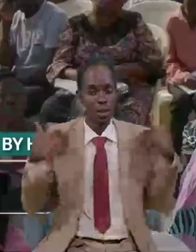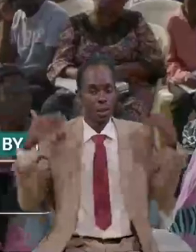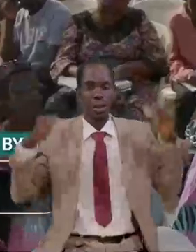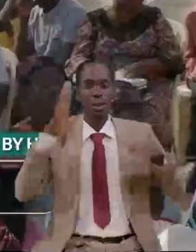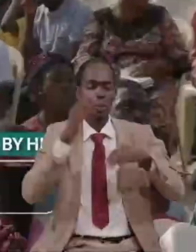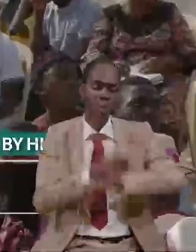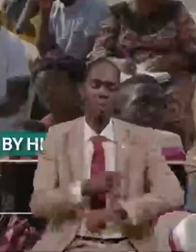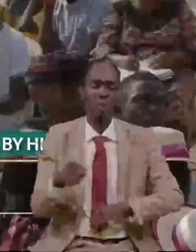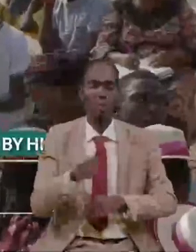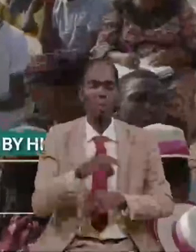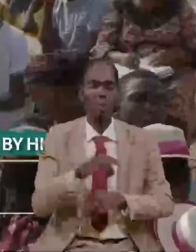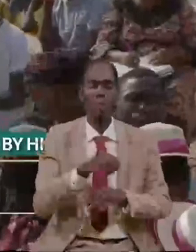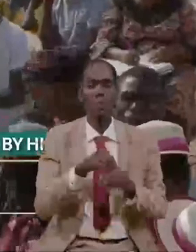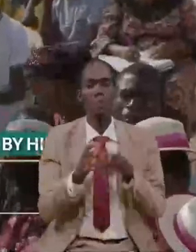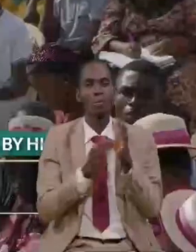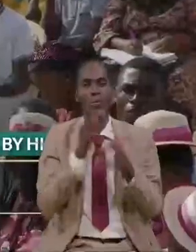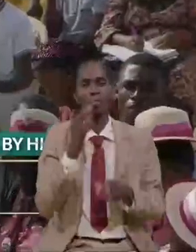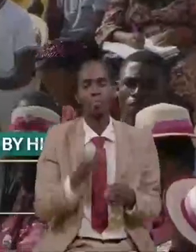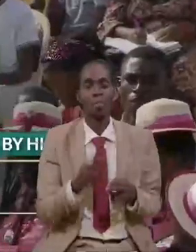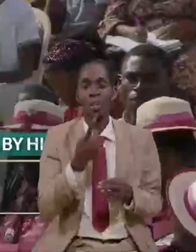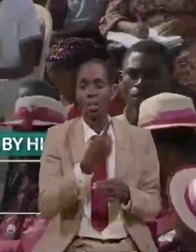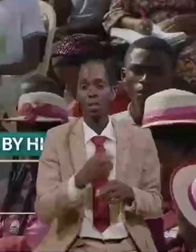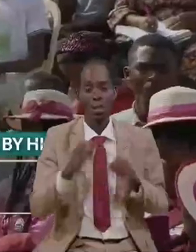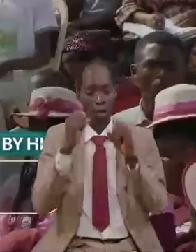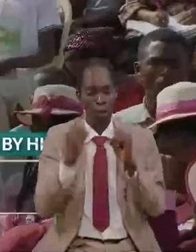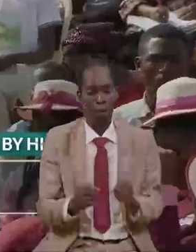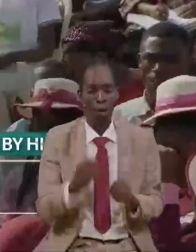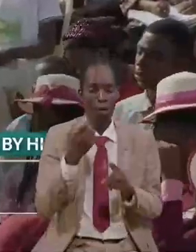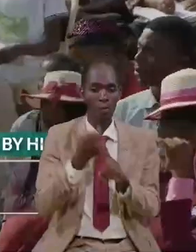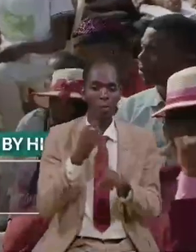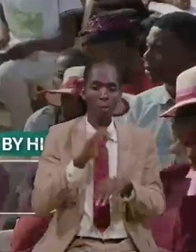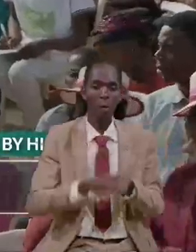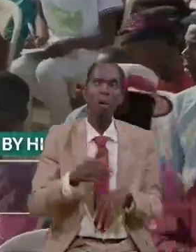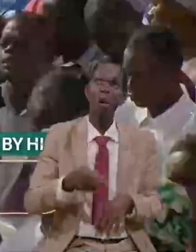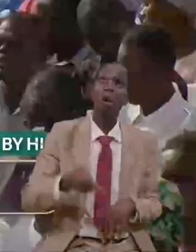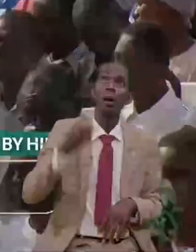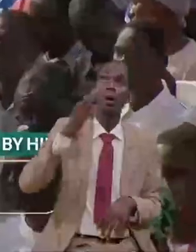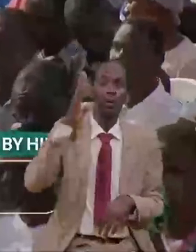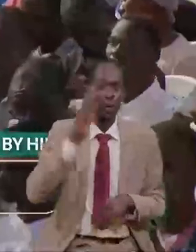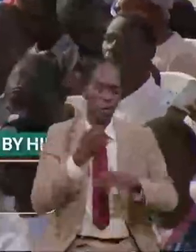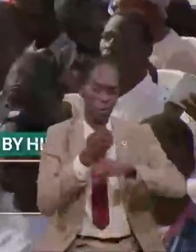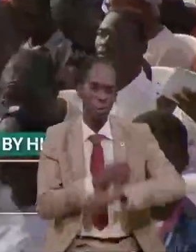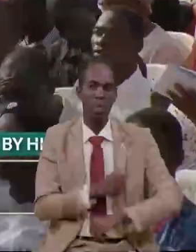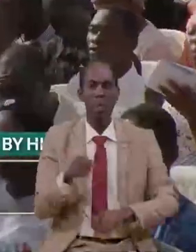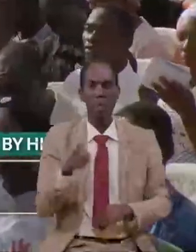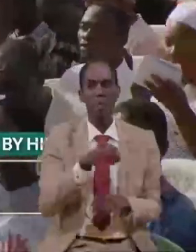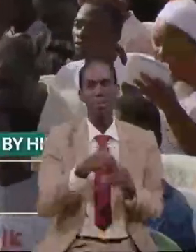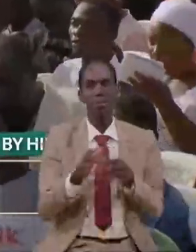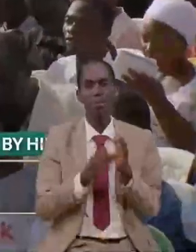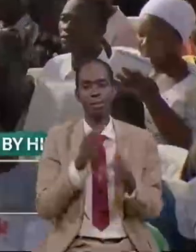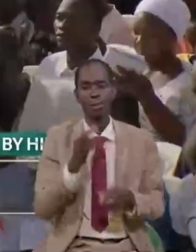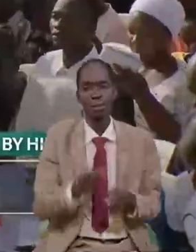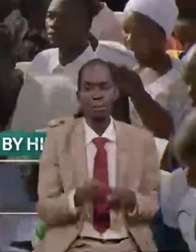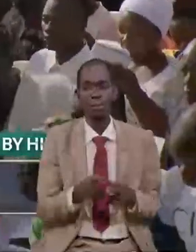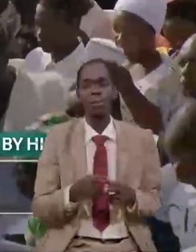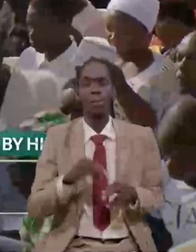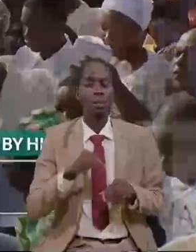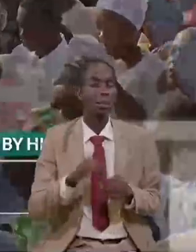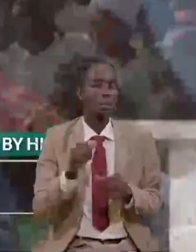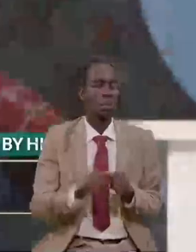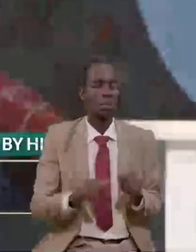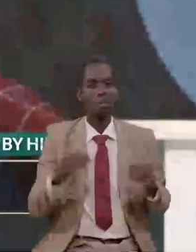Les anges vont te défendre. La puissance d'en haut va te défendre. Dans tous les